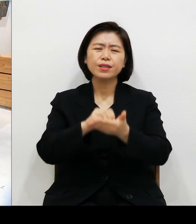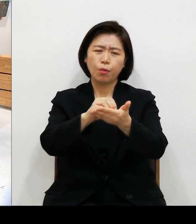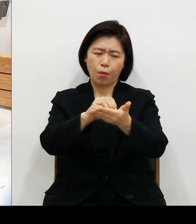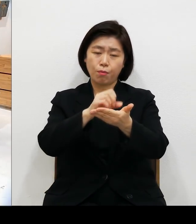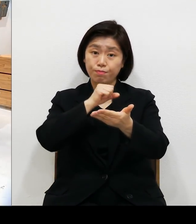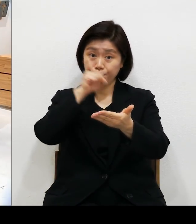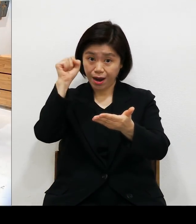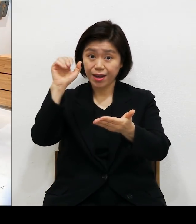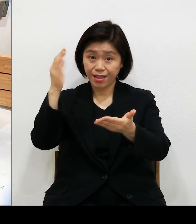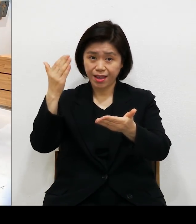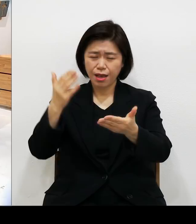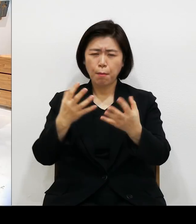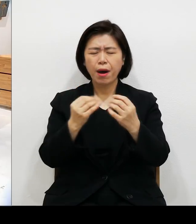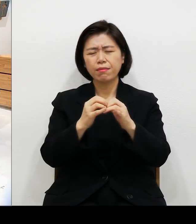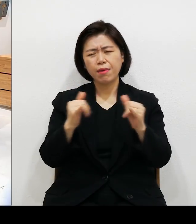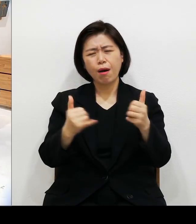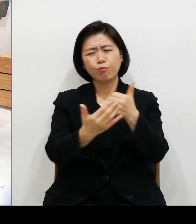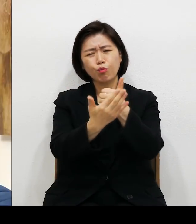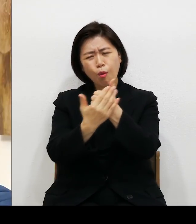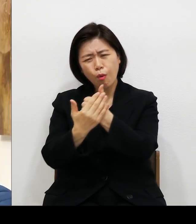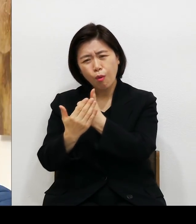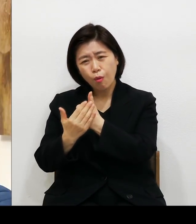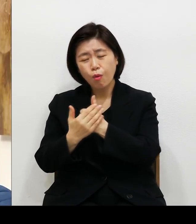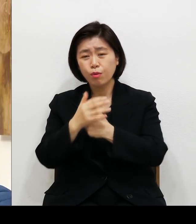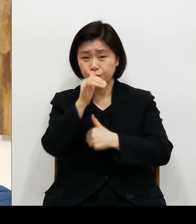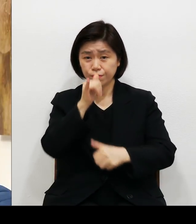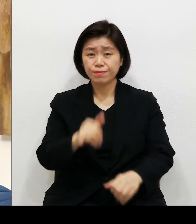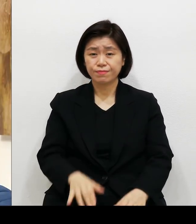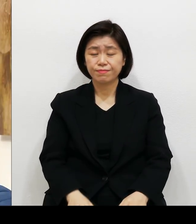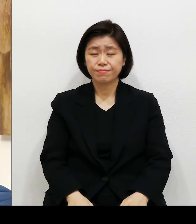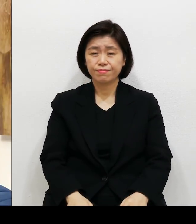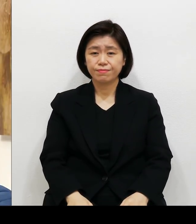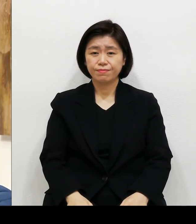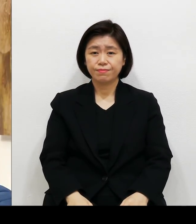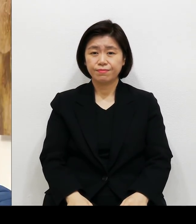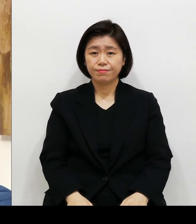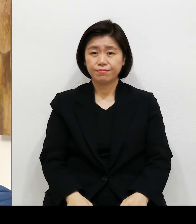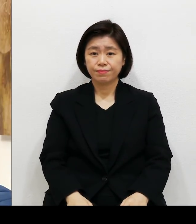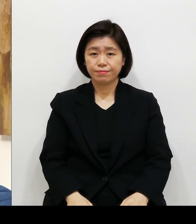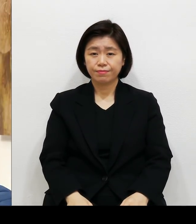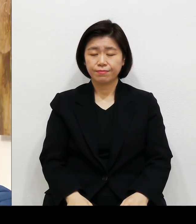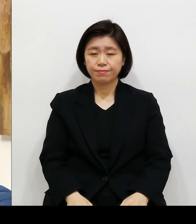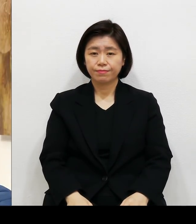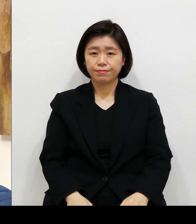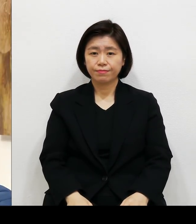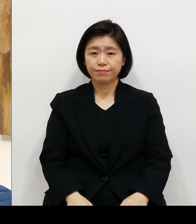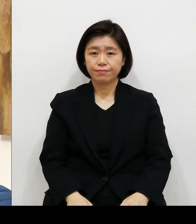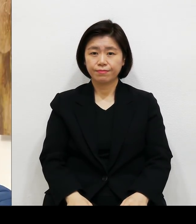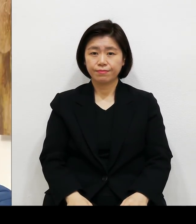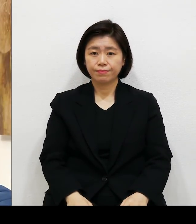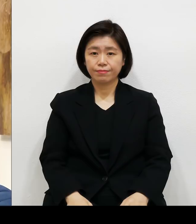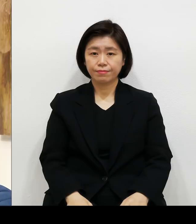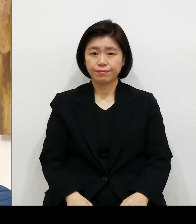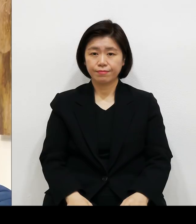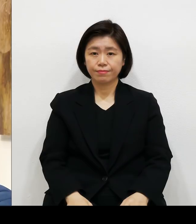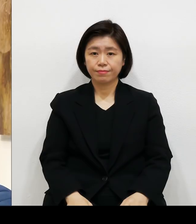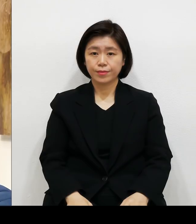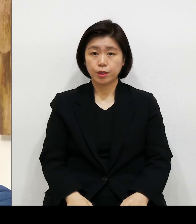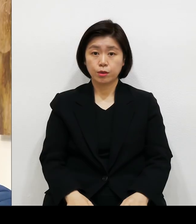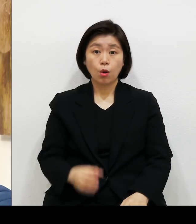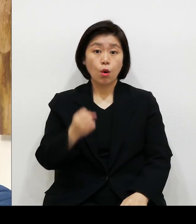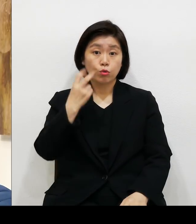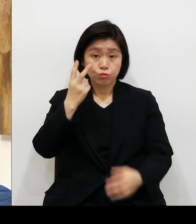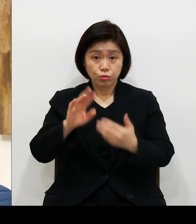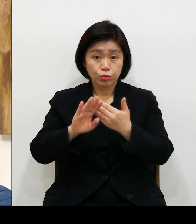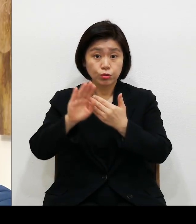분들의 아주 절체절명의 네. 순간에 그런 도움으로 예. 출생신고가 됐는데 그러고 나서 2달